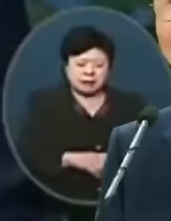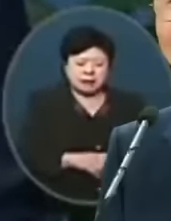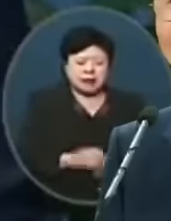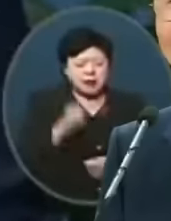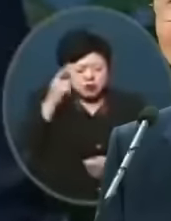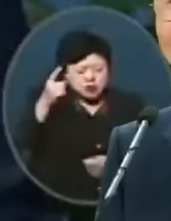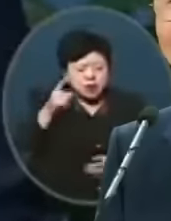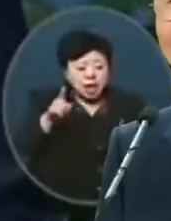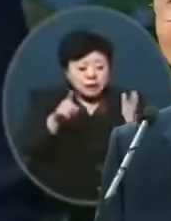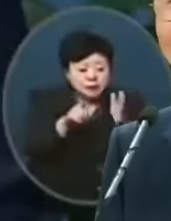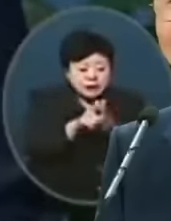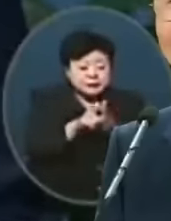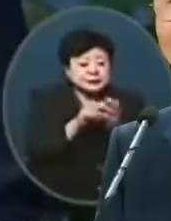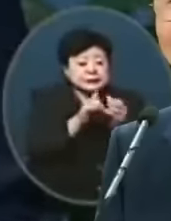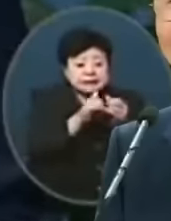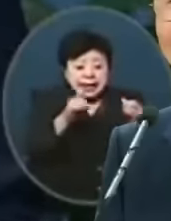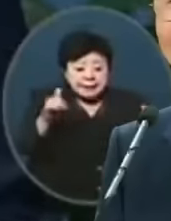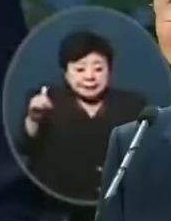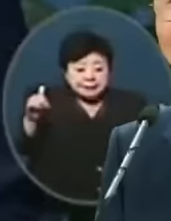훌륭한 신앙을